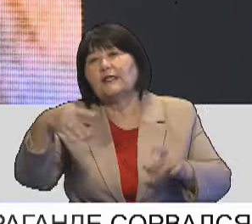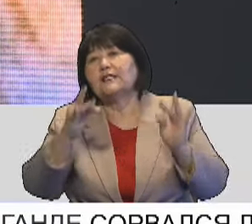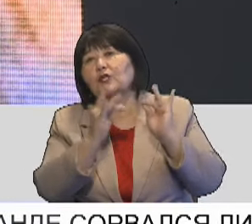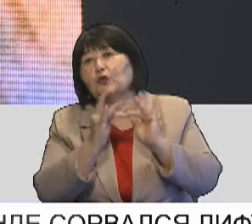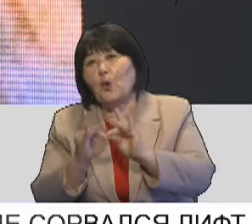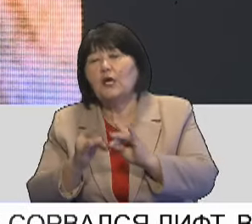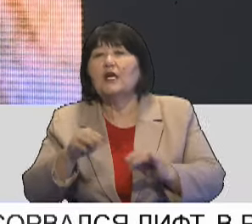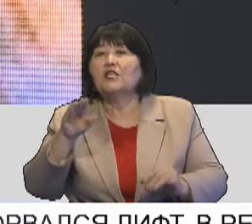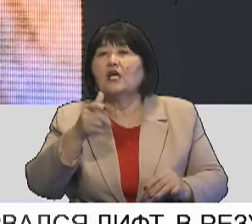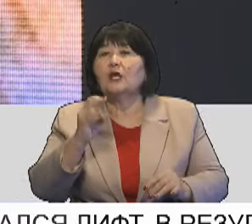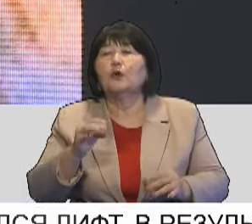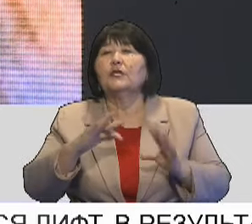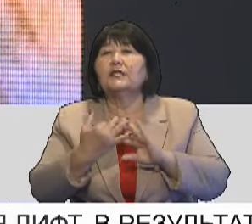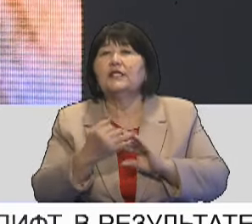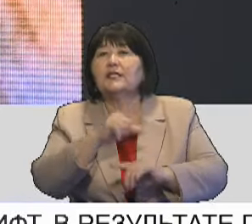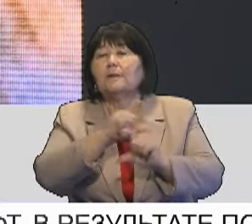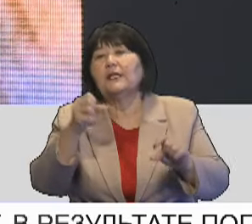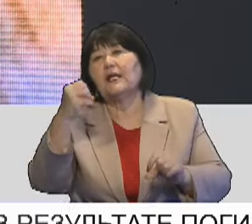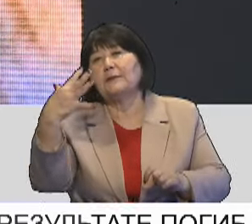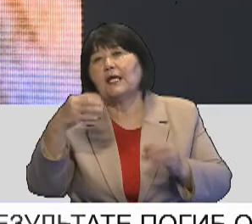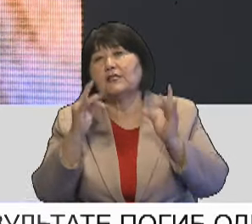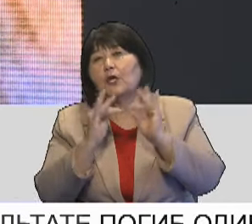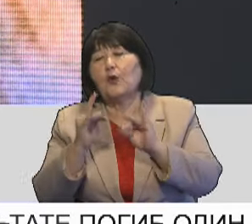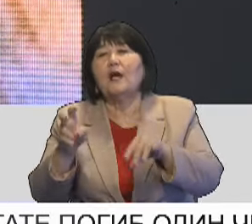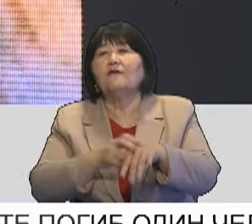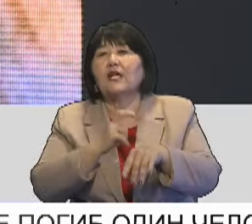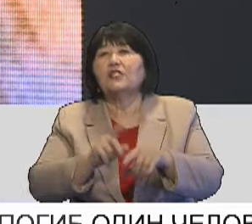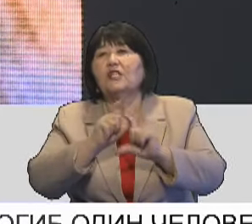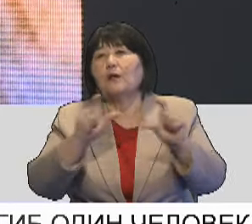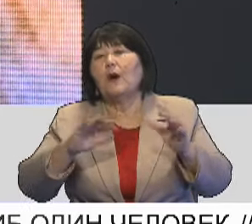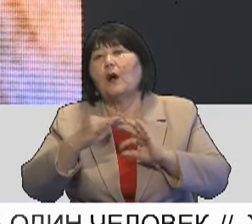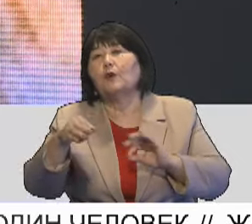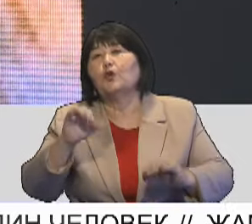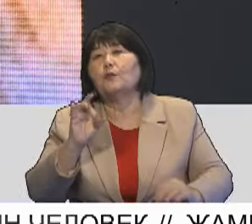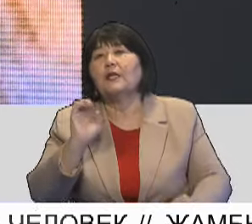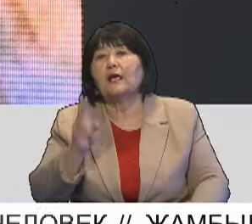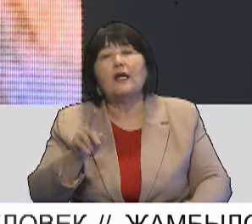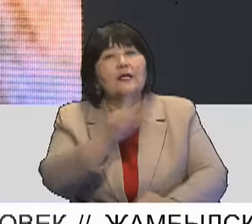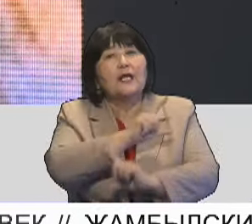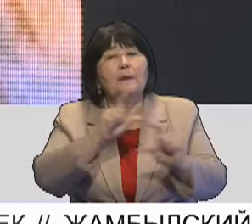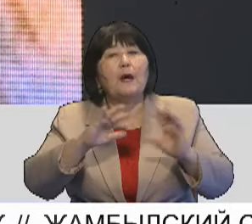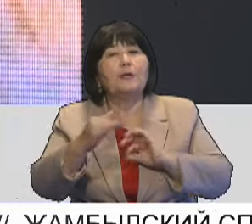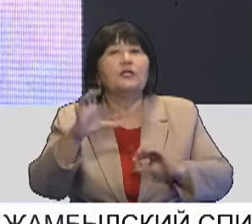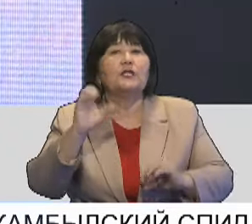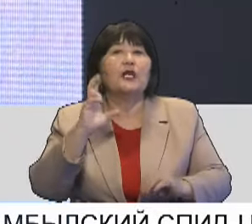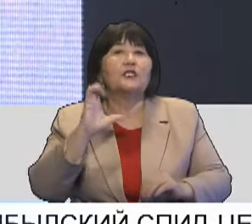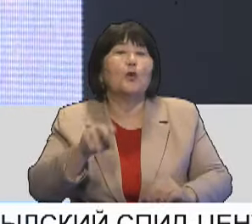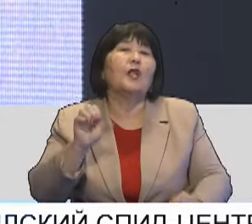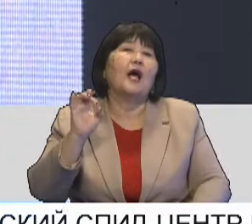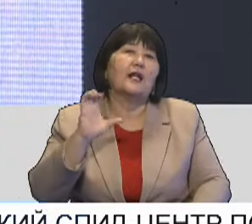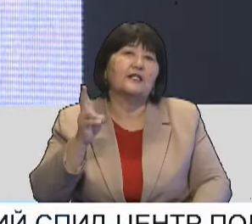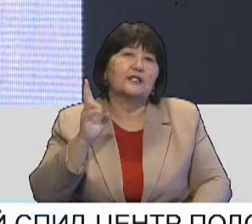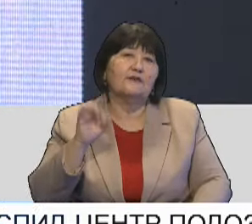В Жанакурганском районе сельской больницы на 15 коек и врачебной амбулатории в ауле Томинарах, а также больницы в поселке Сиксюль Аральского района.